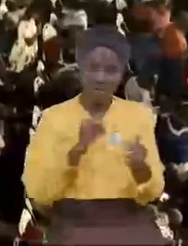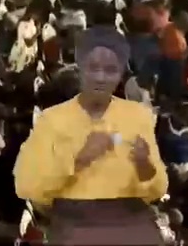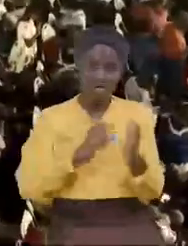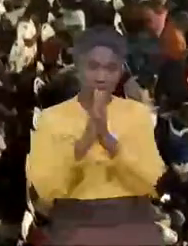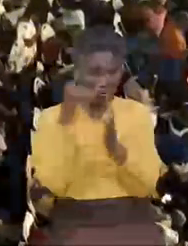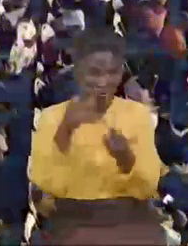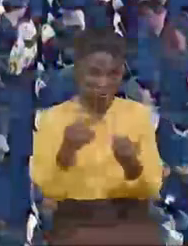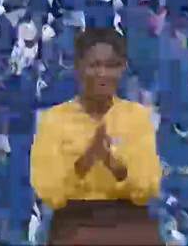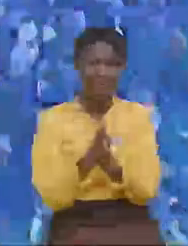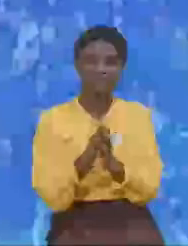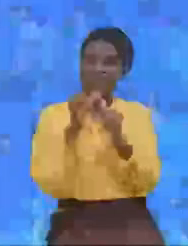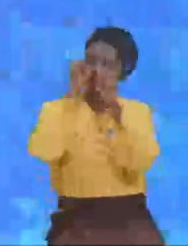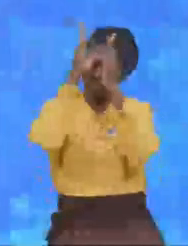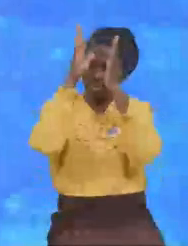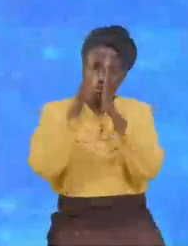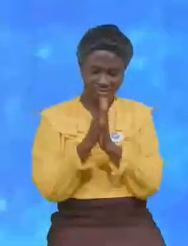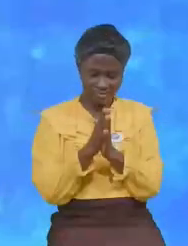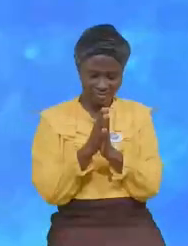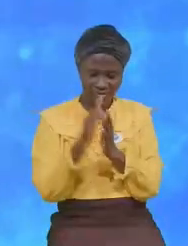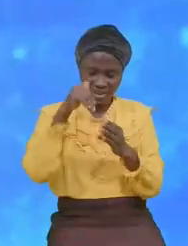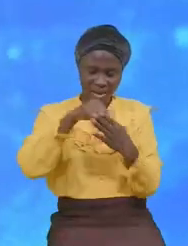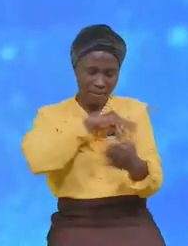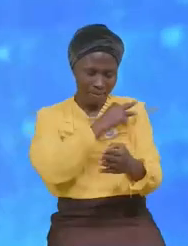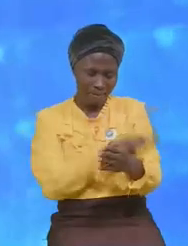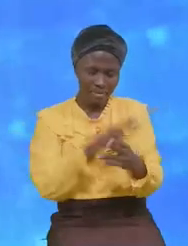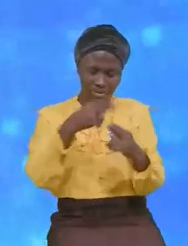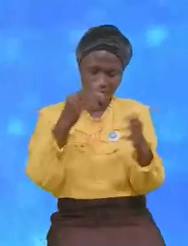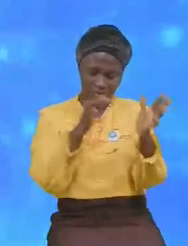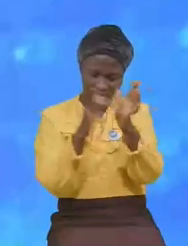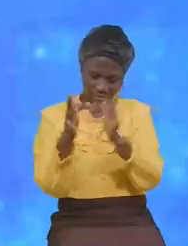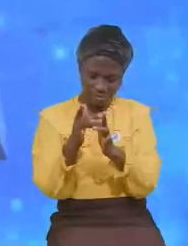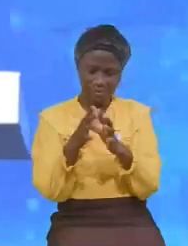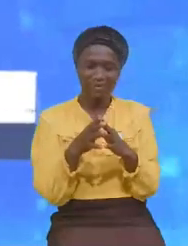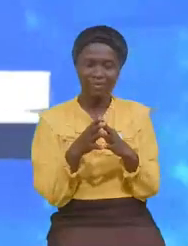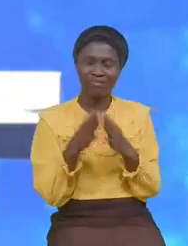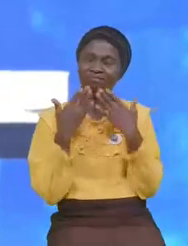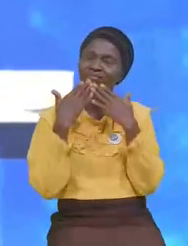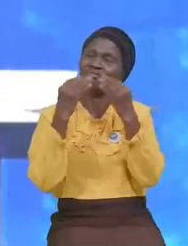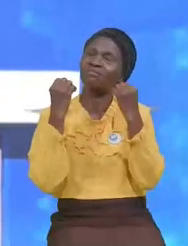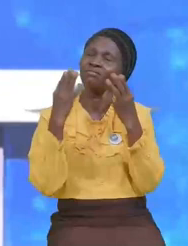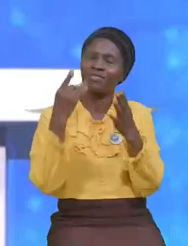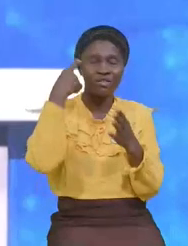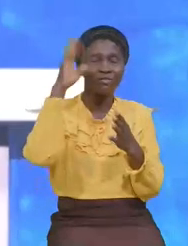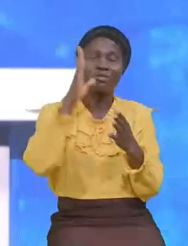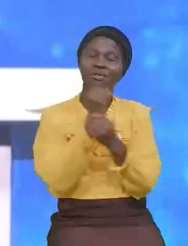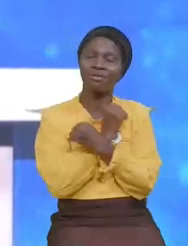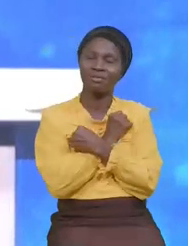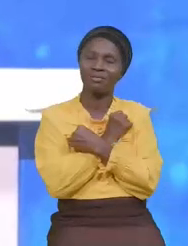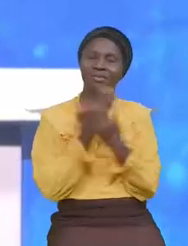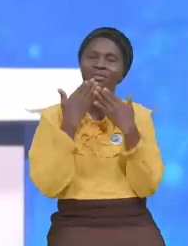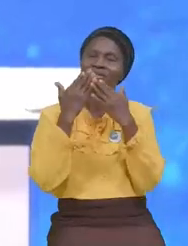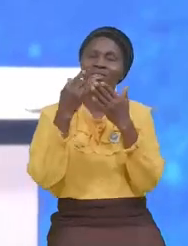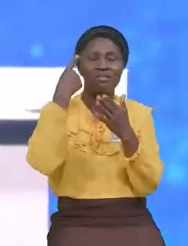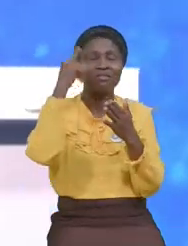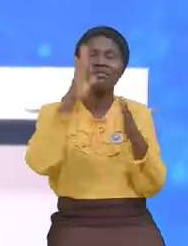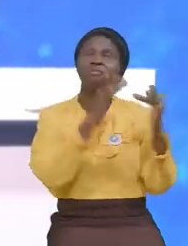Père, au nom puissant de Jésus, Merci pour ton amour. Merci pour